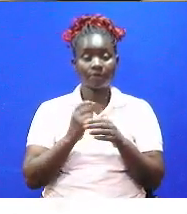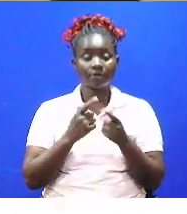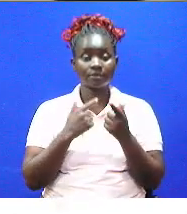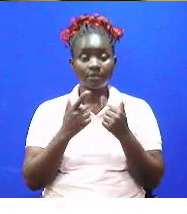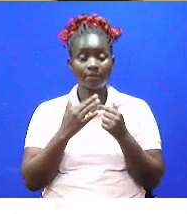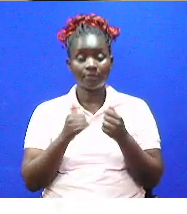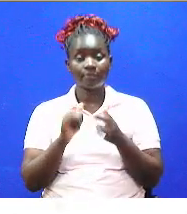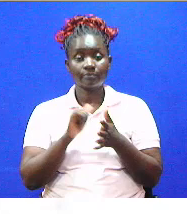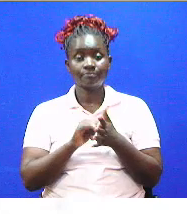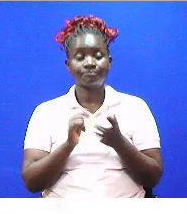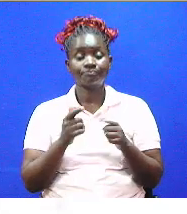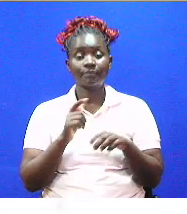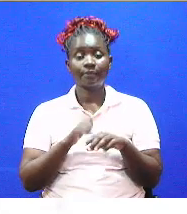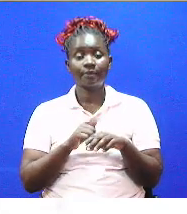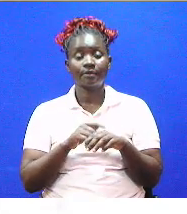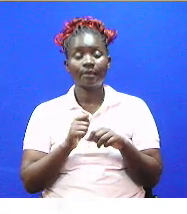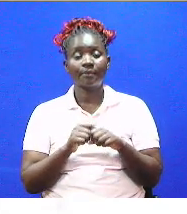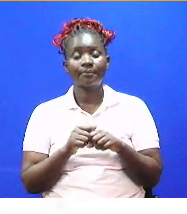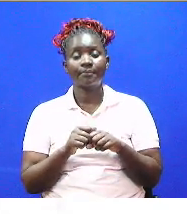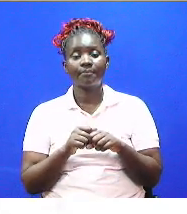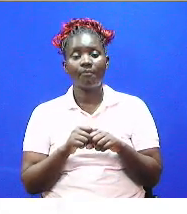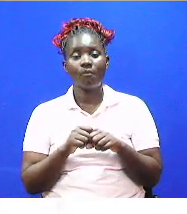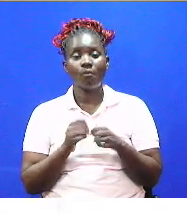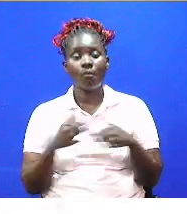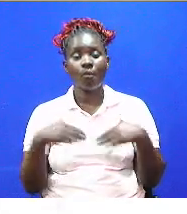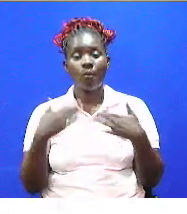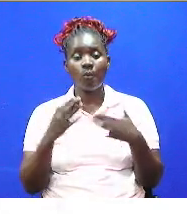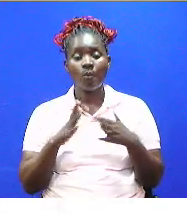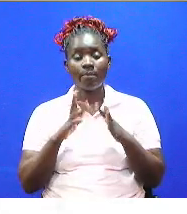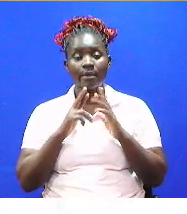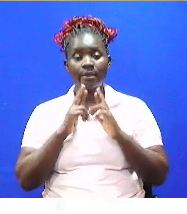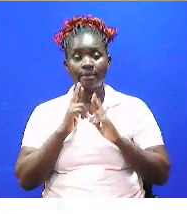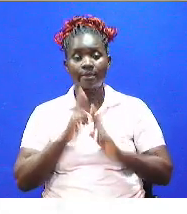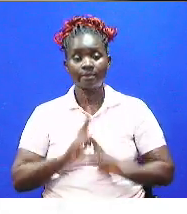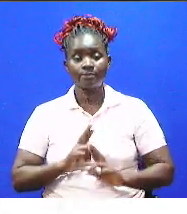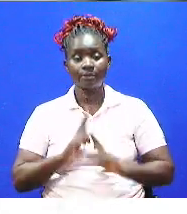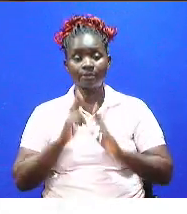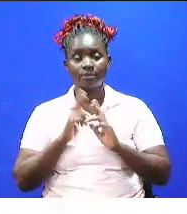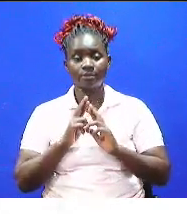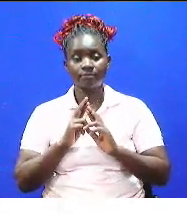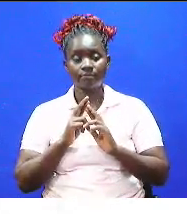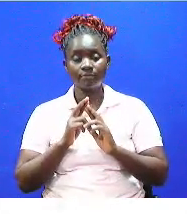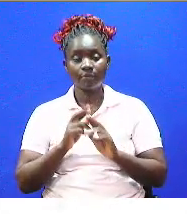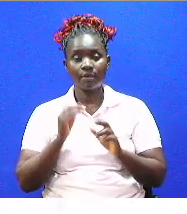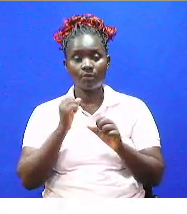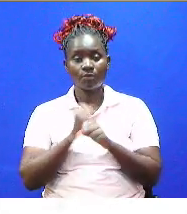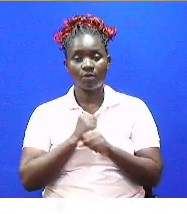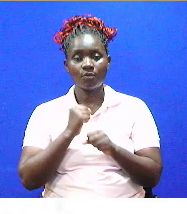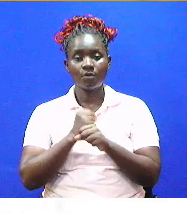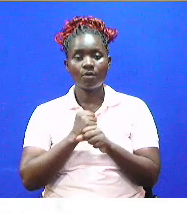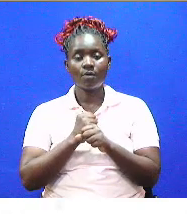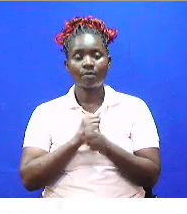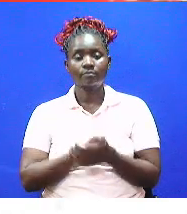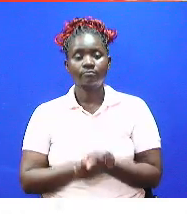bateba ebire biga nigo bakoena na amaskani gochia asemirimo yabanchu abwe